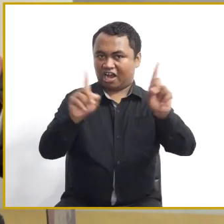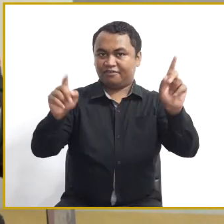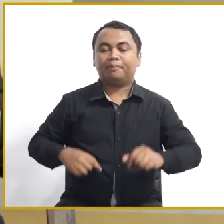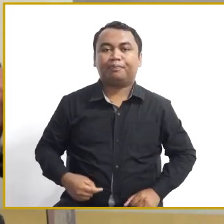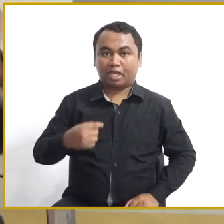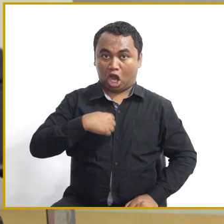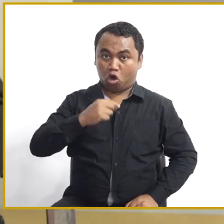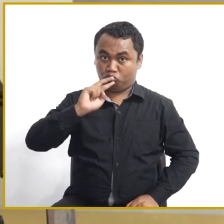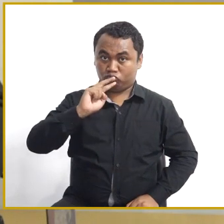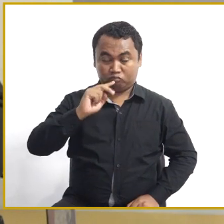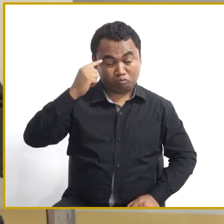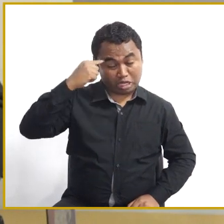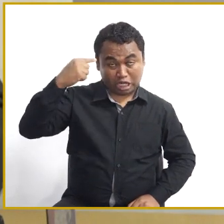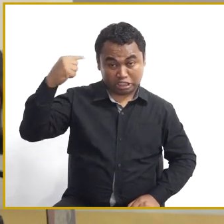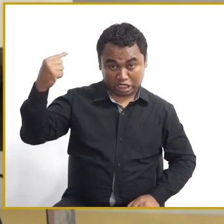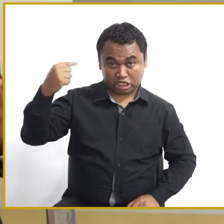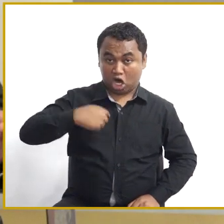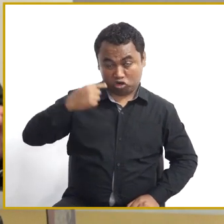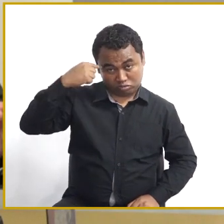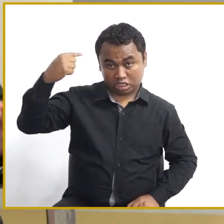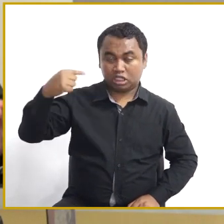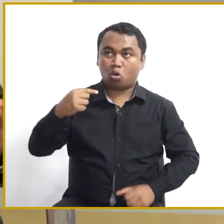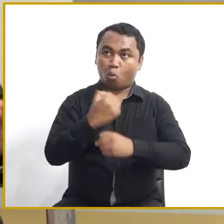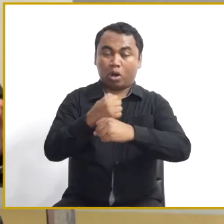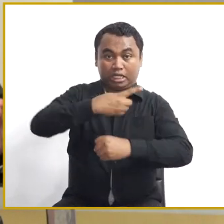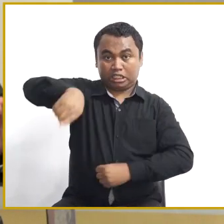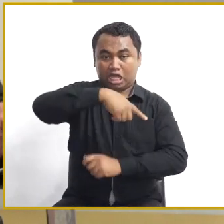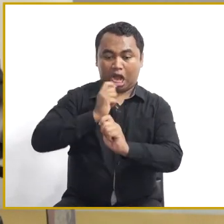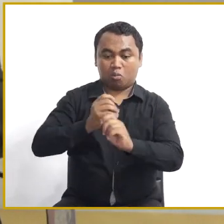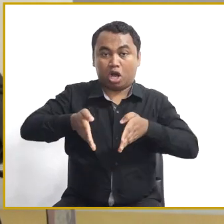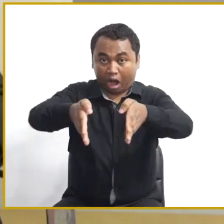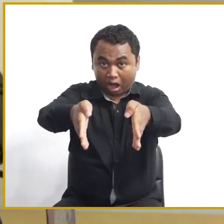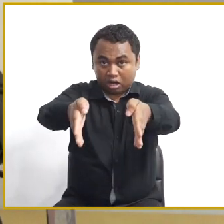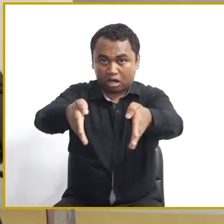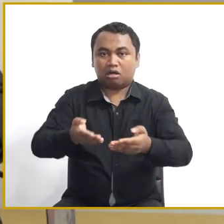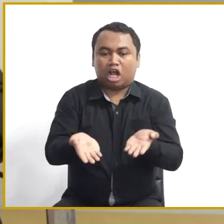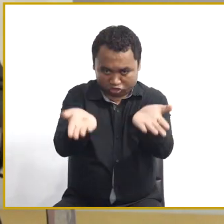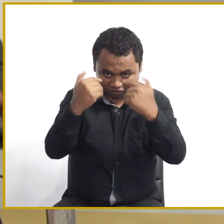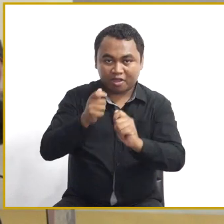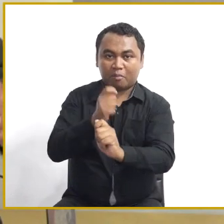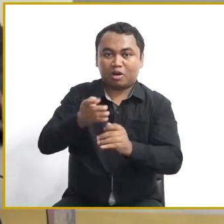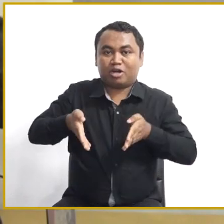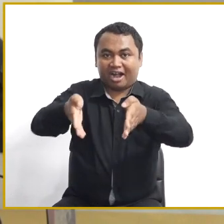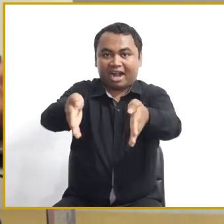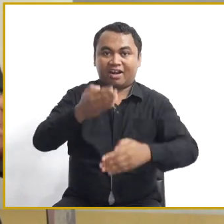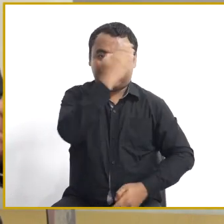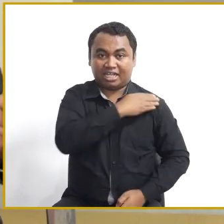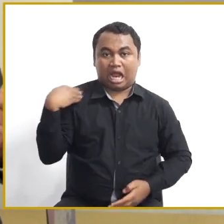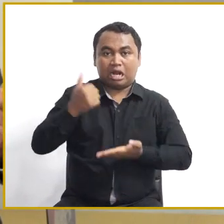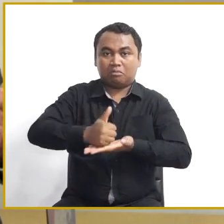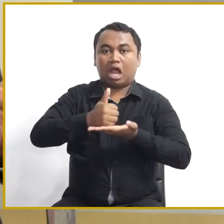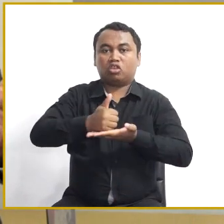fa azotsika atao mihitsy zany ny hoe andeha hanamboatra lalana tsika ndao hanamboatra lalana de ny fanjakana ny